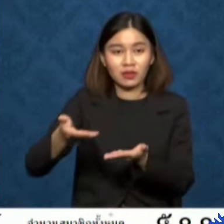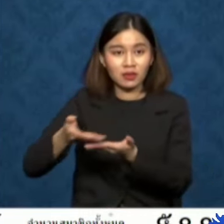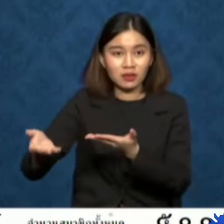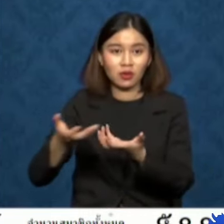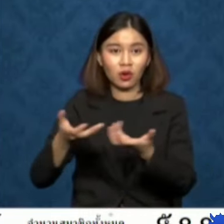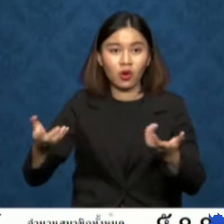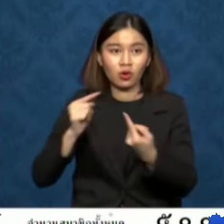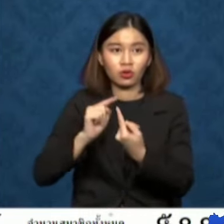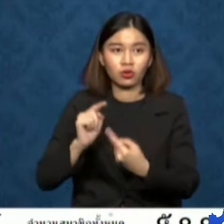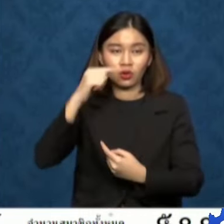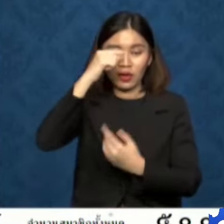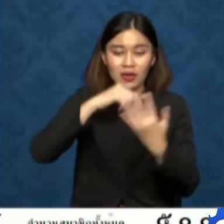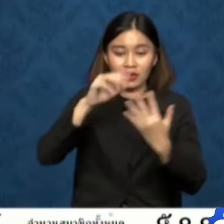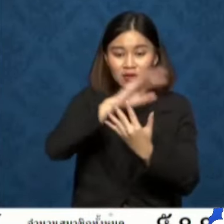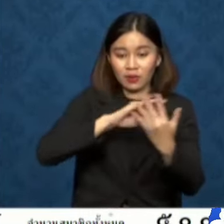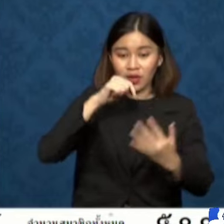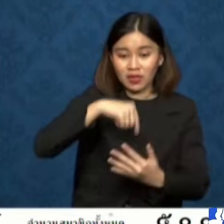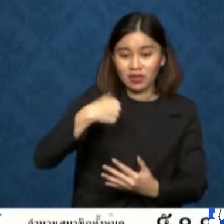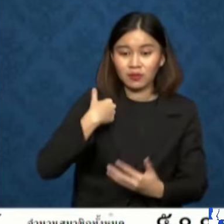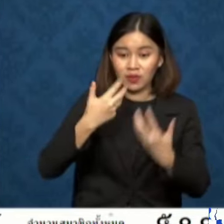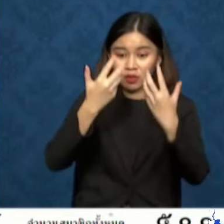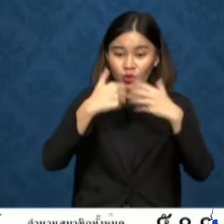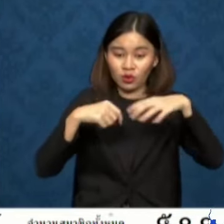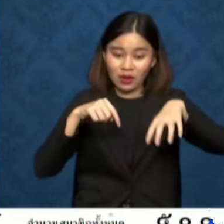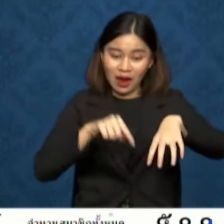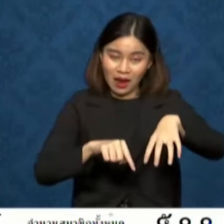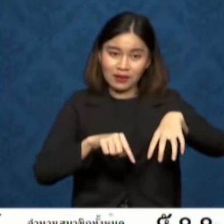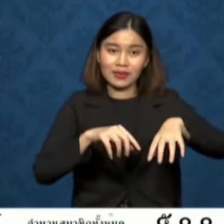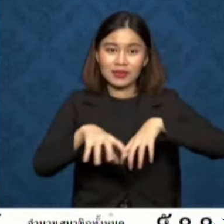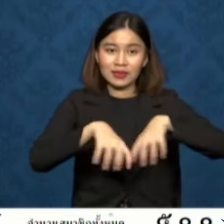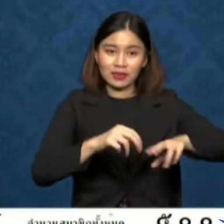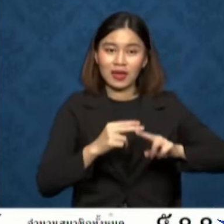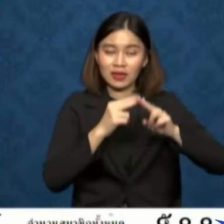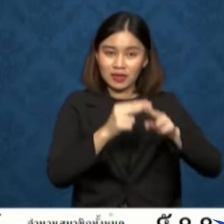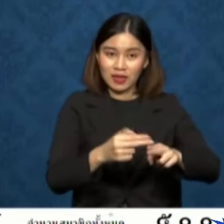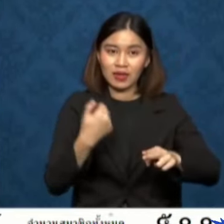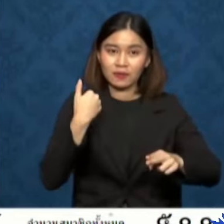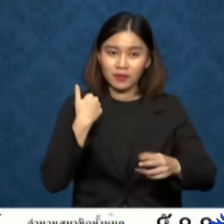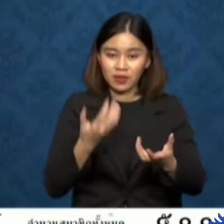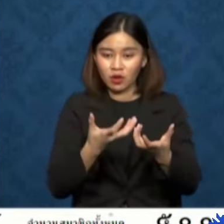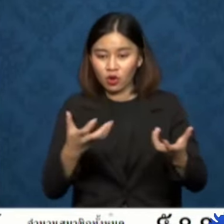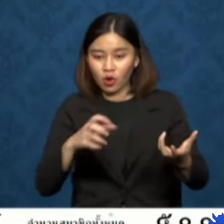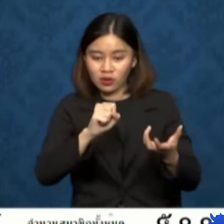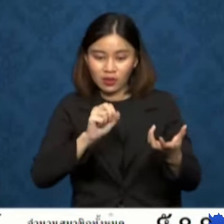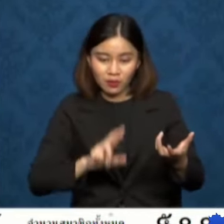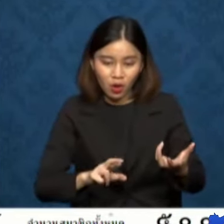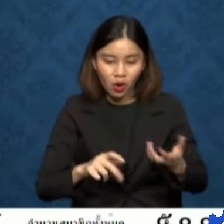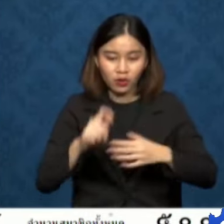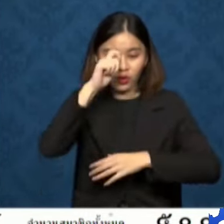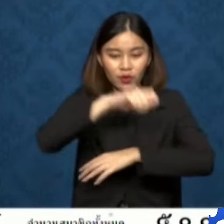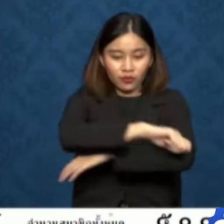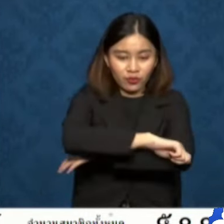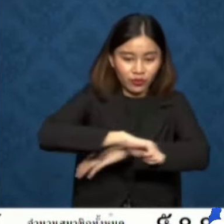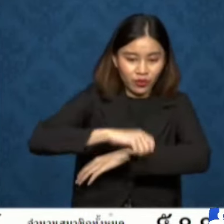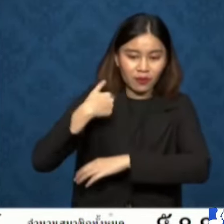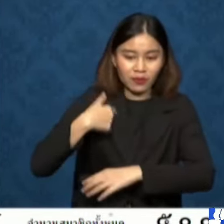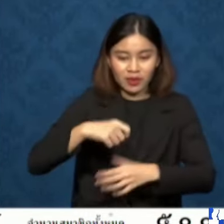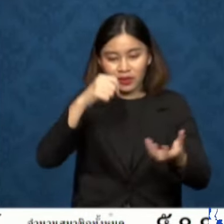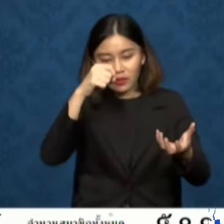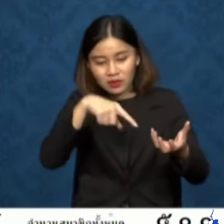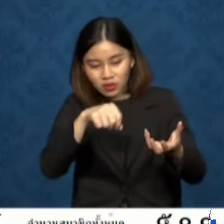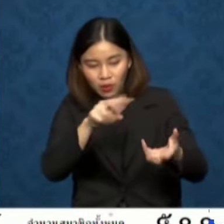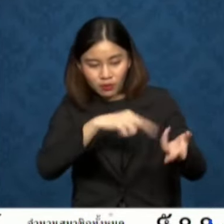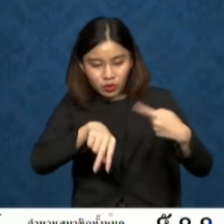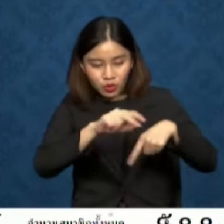จากผู้ประกอบการภายในประเทศที่เขามีโรงงานเป็นของตัวเองเป็นหลักเป็นแหล่งมีอะไหล่สำรองมีวิศวกรเอาไว้ซ่อมบำรุง